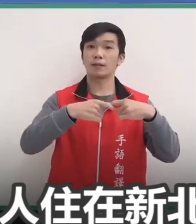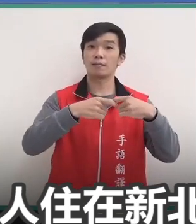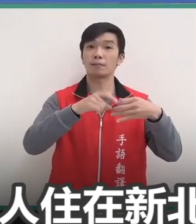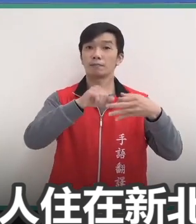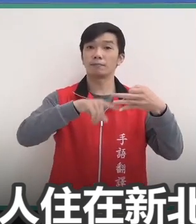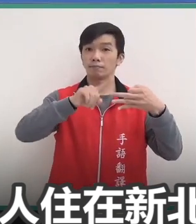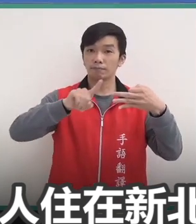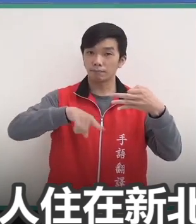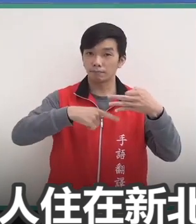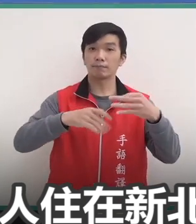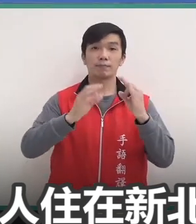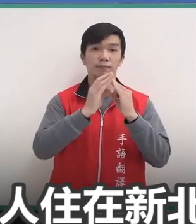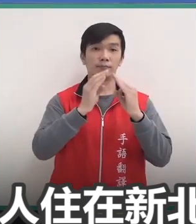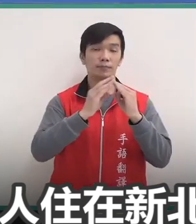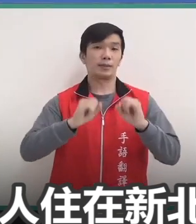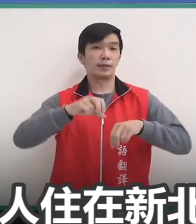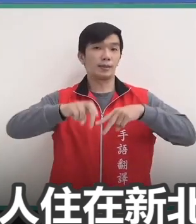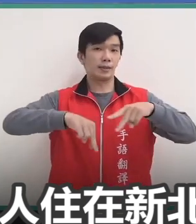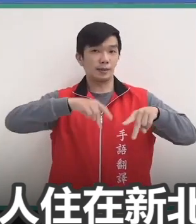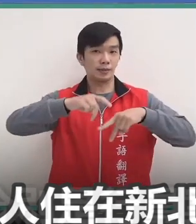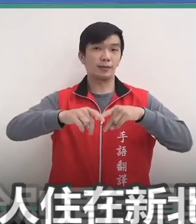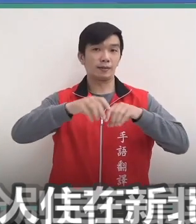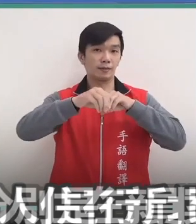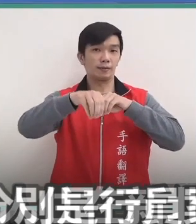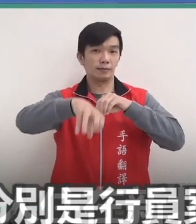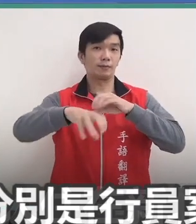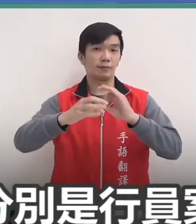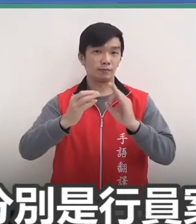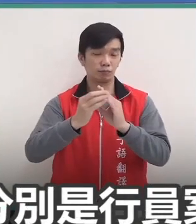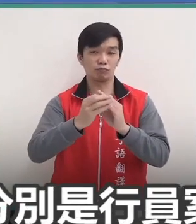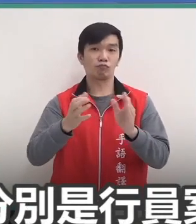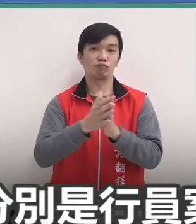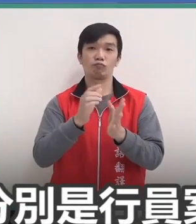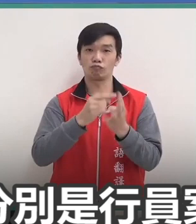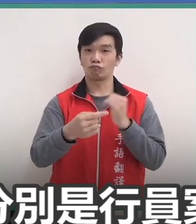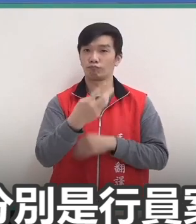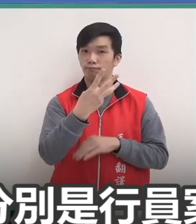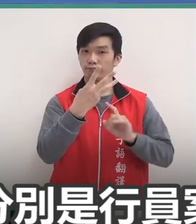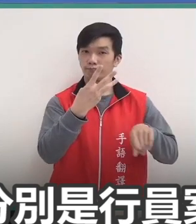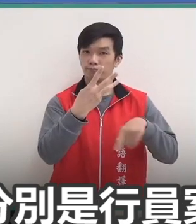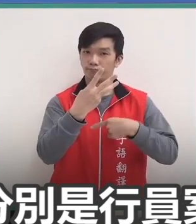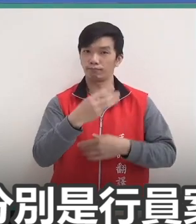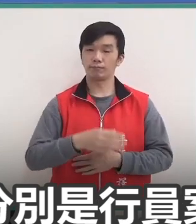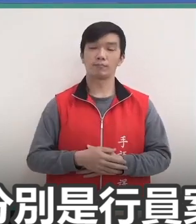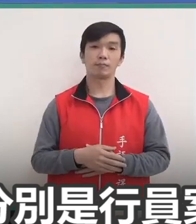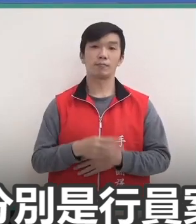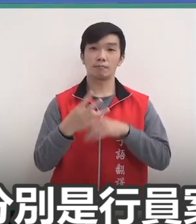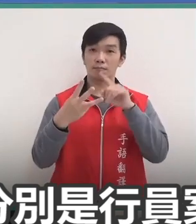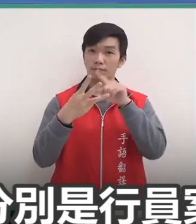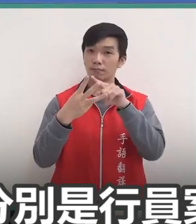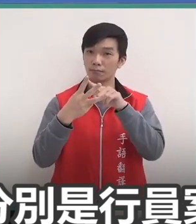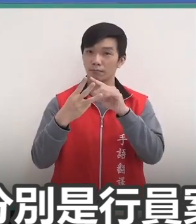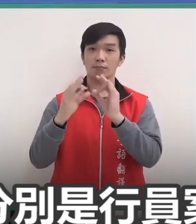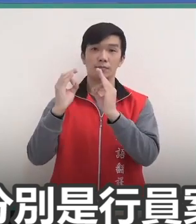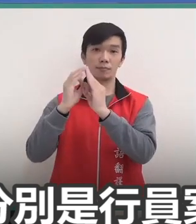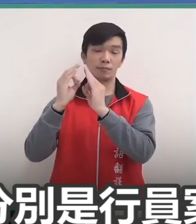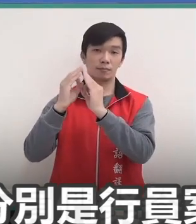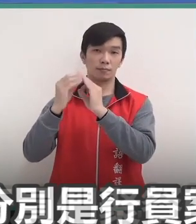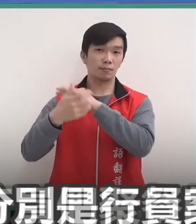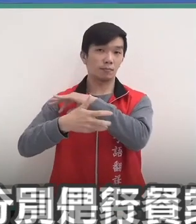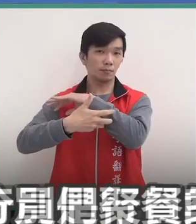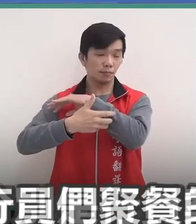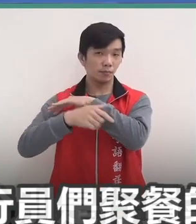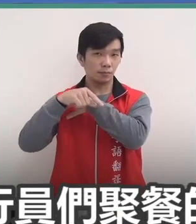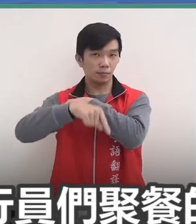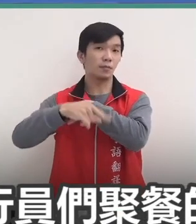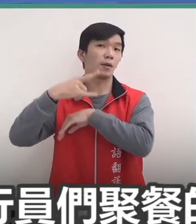行相关的有这个三位，那一位是航员的这个妈